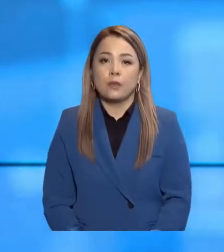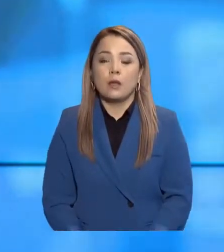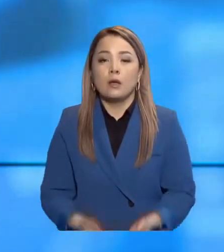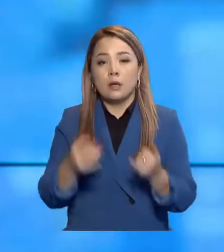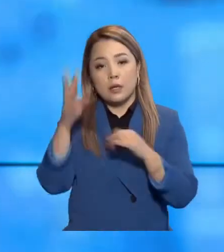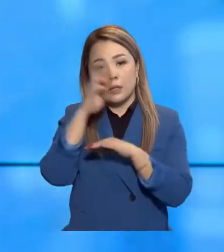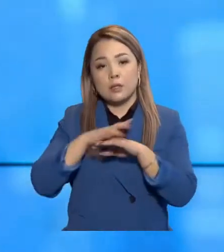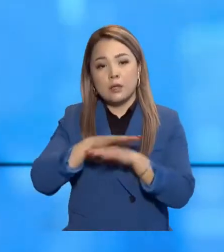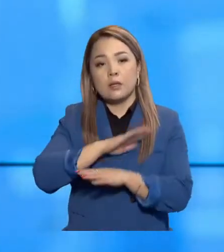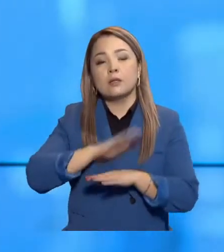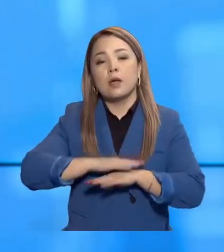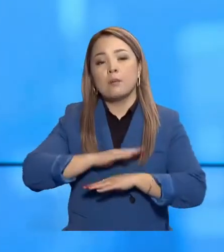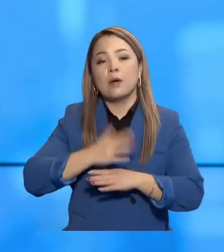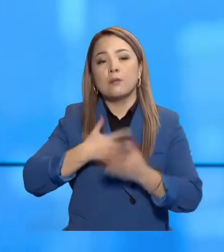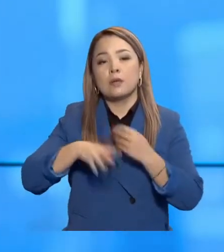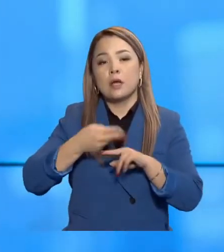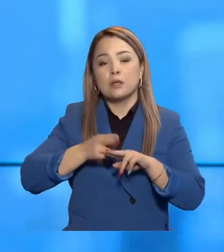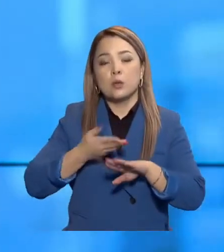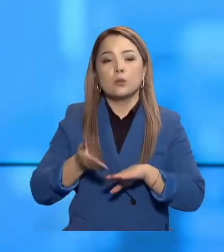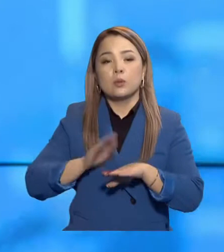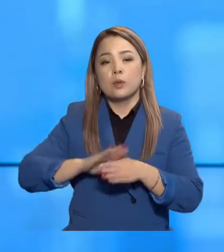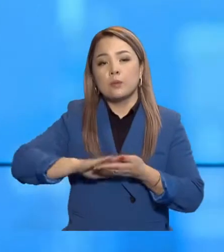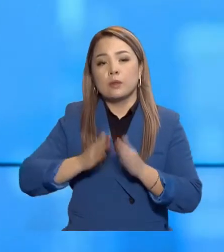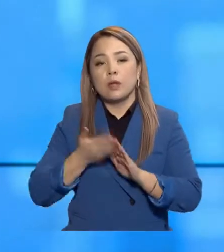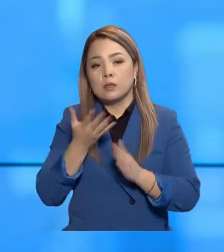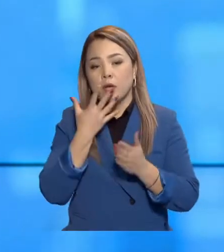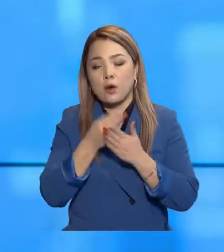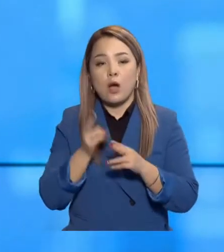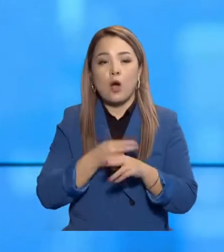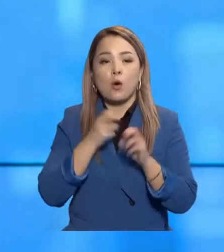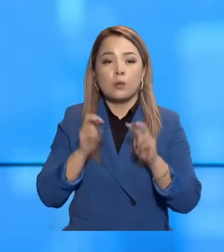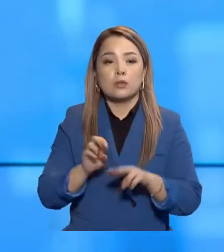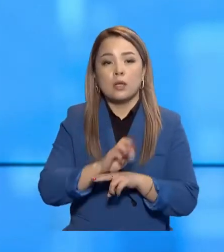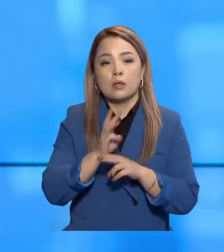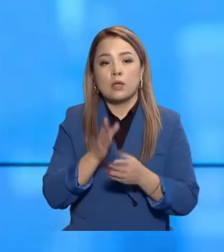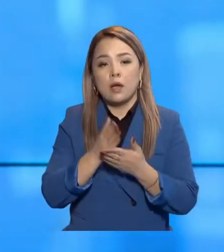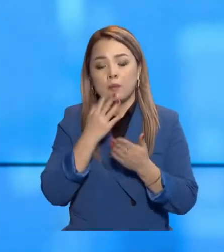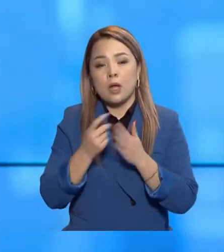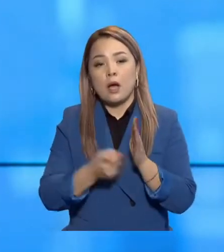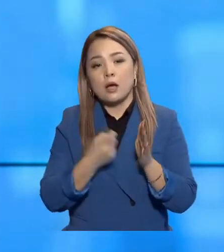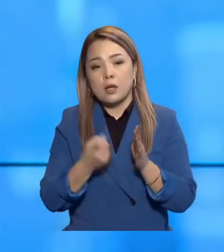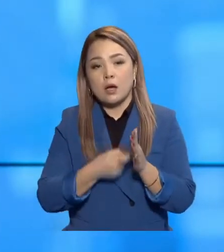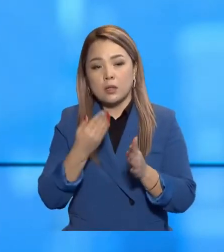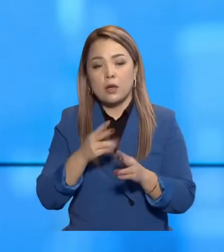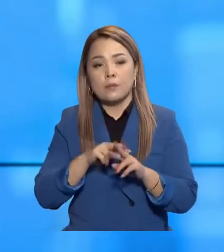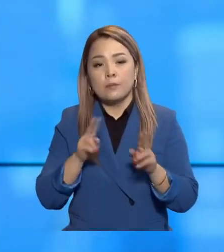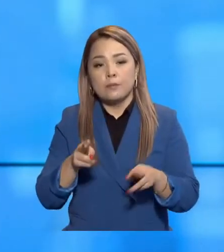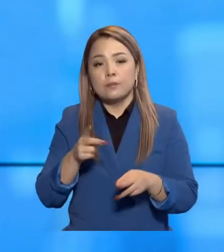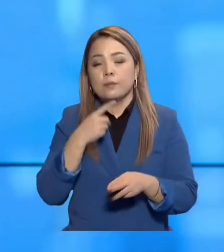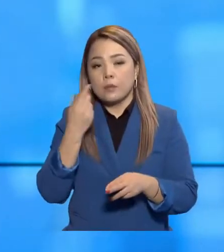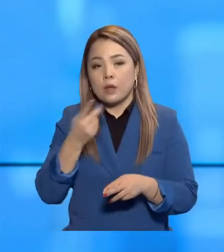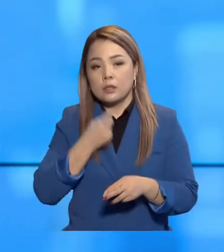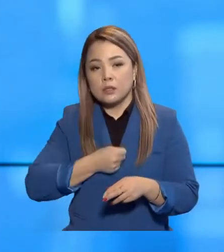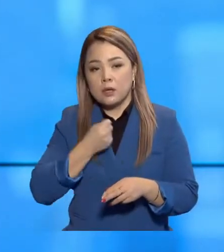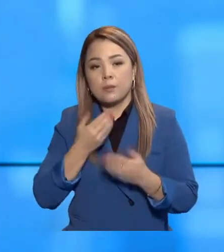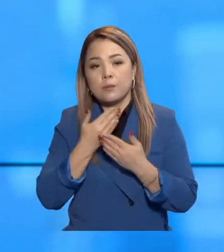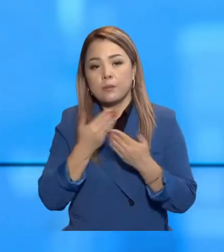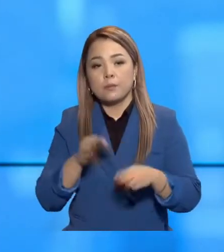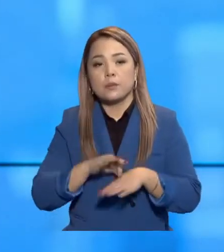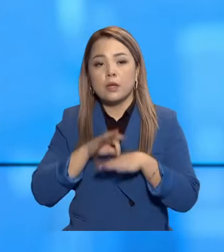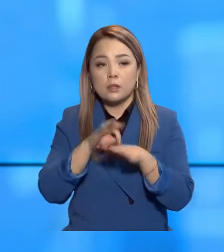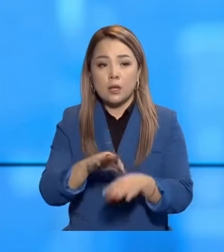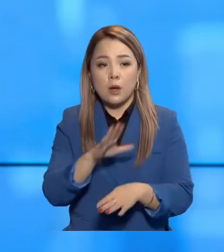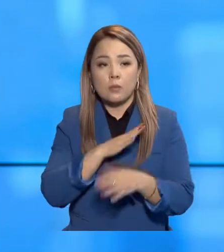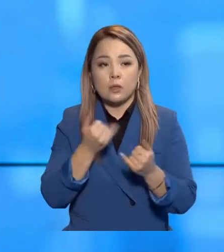Еліміздегі жаппай тәртіпсіздіктер кезіндегі қауіпсіздікті қамтамасыз ету барысында қаза тапқан қарағандылық қос сарбазды бүгін ақтық сапарға шығарып